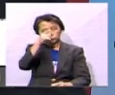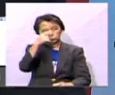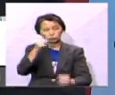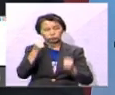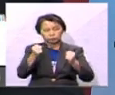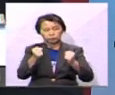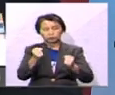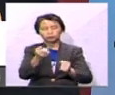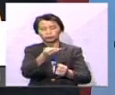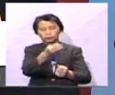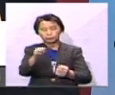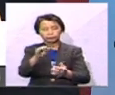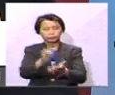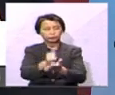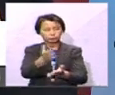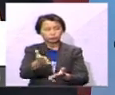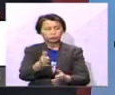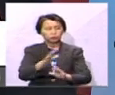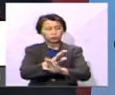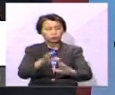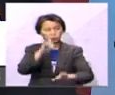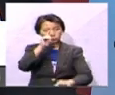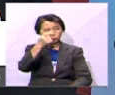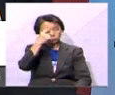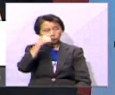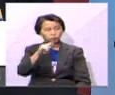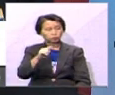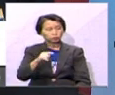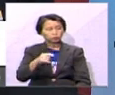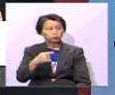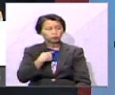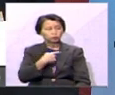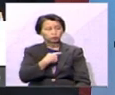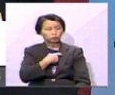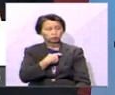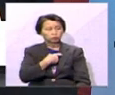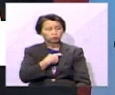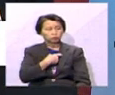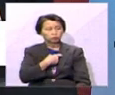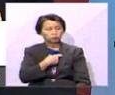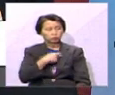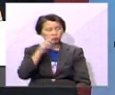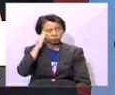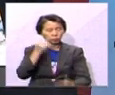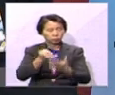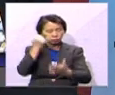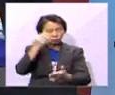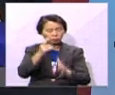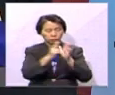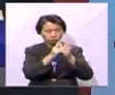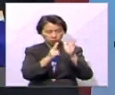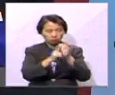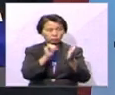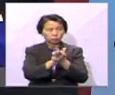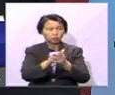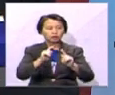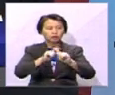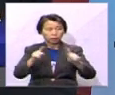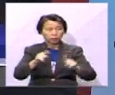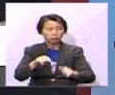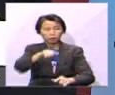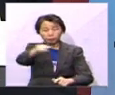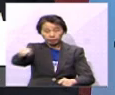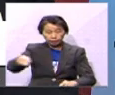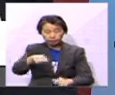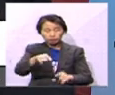ini. Sebenarnya bukan kursus itu satulah, kita bagi ilmu tentang undang-undang itu. Tetapi bila mereka ini